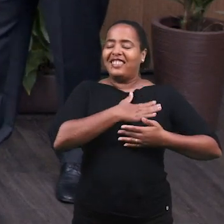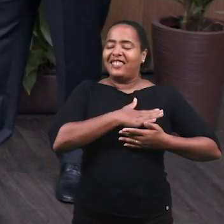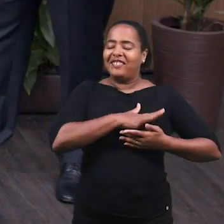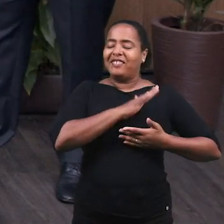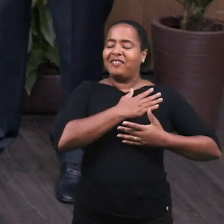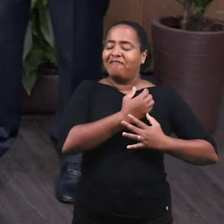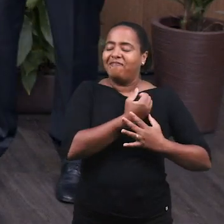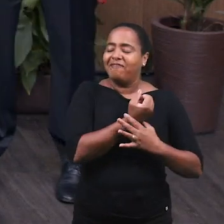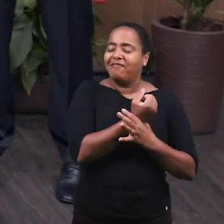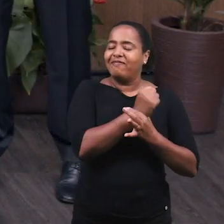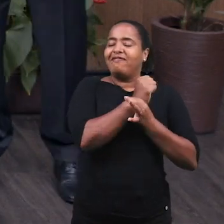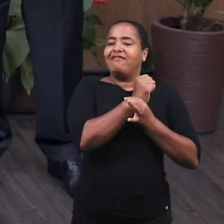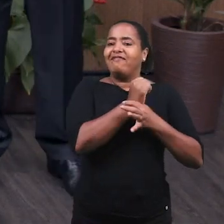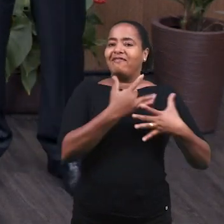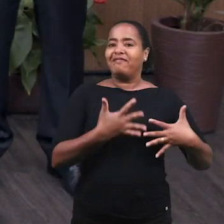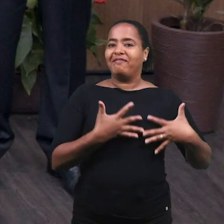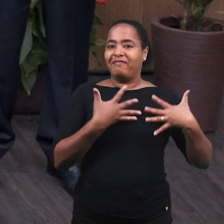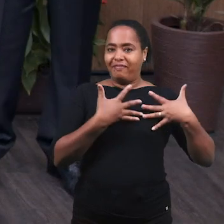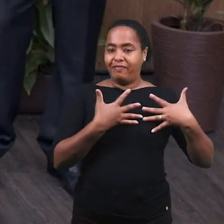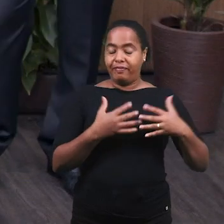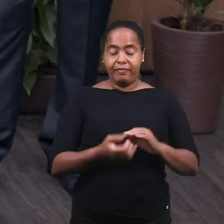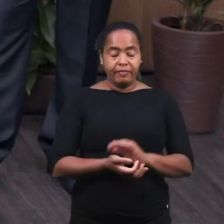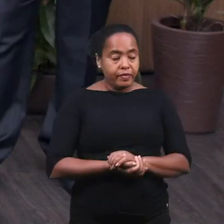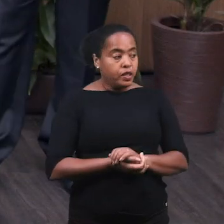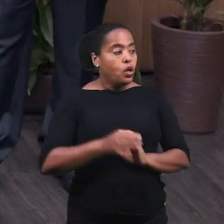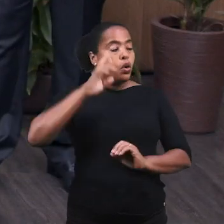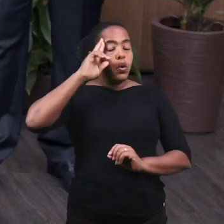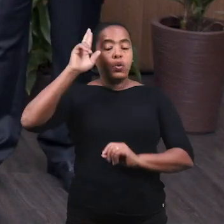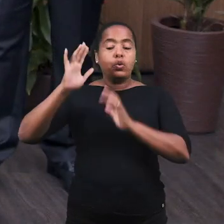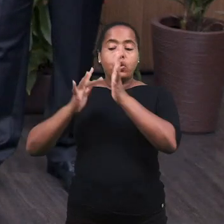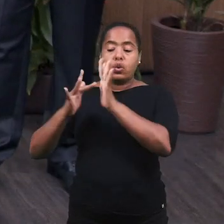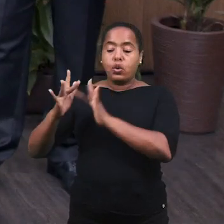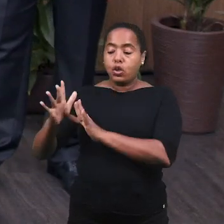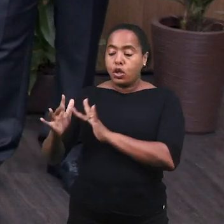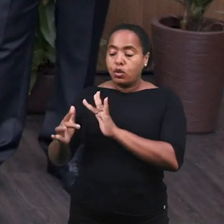приносит второе дыхание, безопасность, надежду».